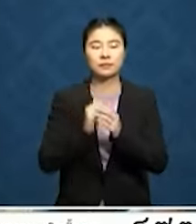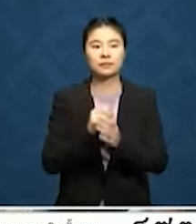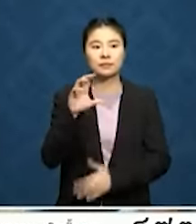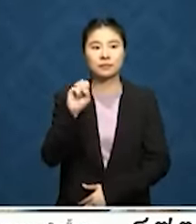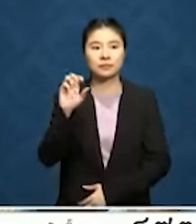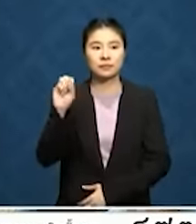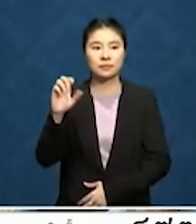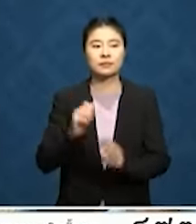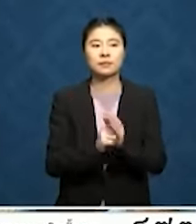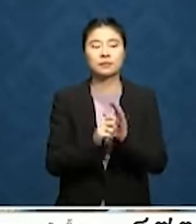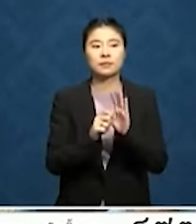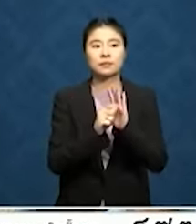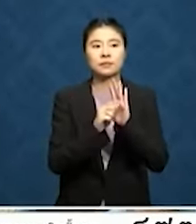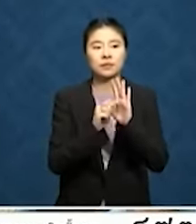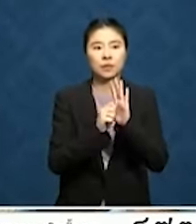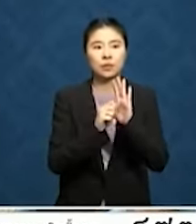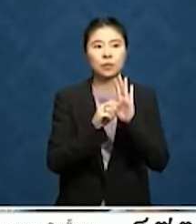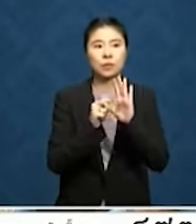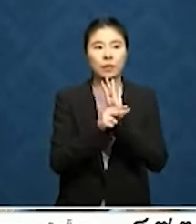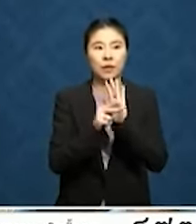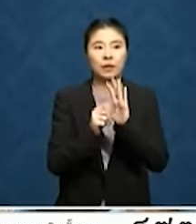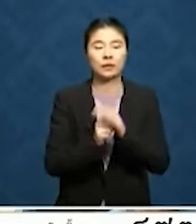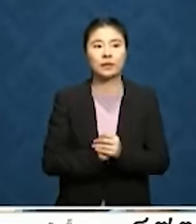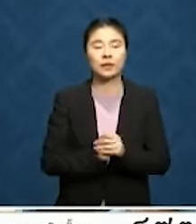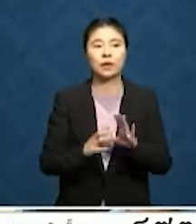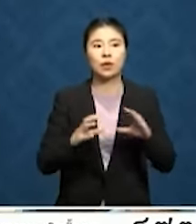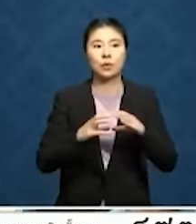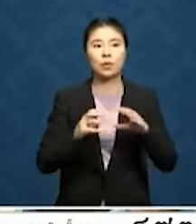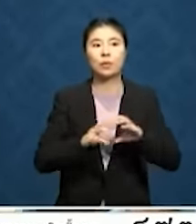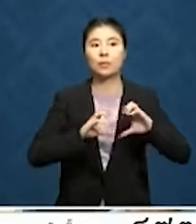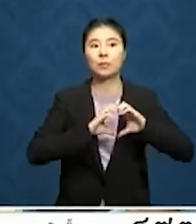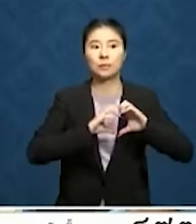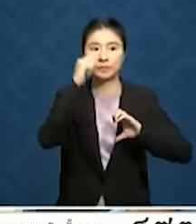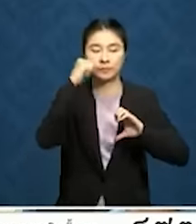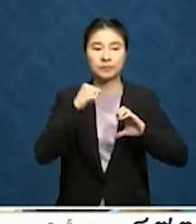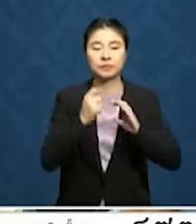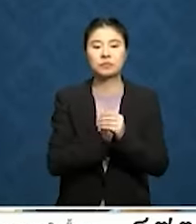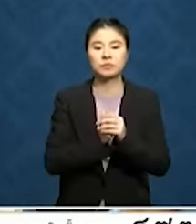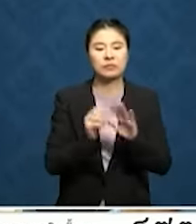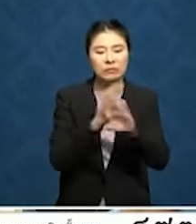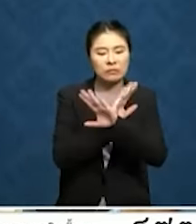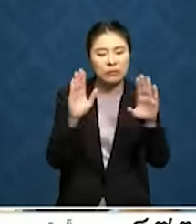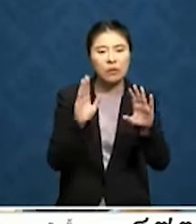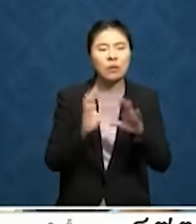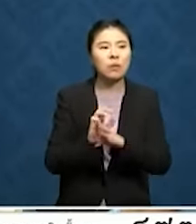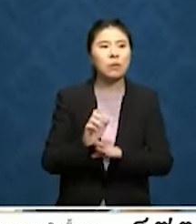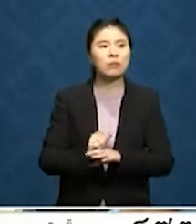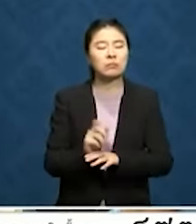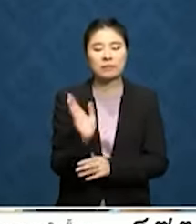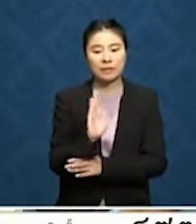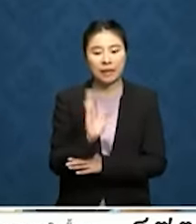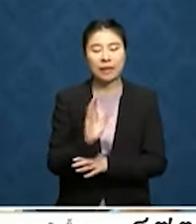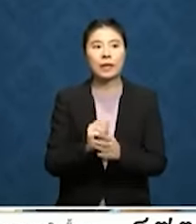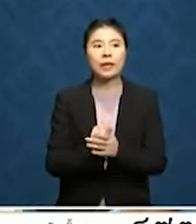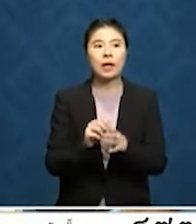รจังหวัดอุทัยธานีพรรคภูมิใจไทยเรียนว่าอย่างนี้นะครับผมไม่ได้คัดค้านอะไรทั้งนั้นแต่ผมอยากจะบอกว่าเมื่อครั้งคุณพิ